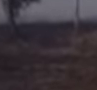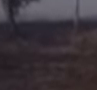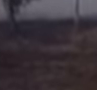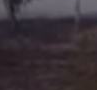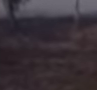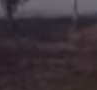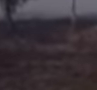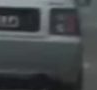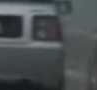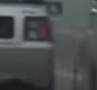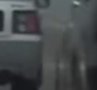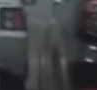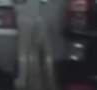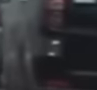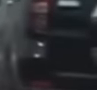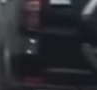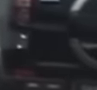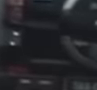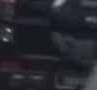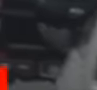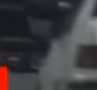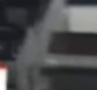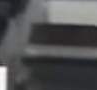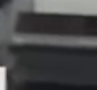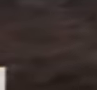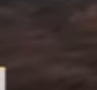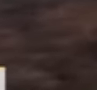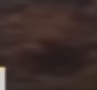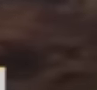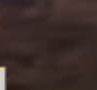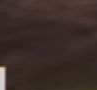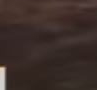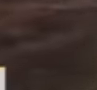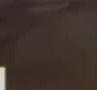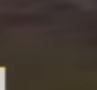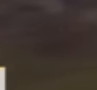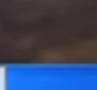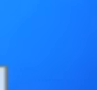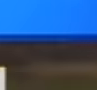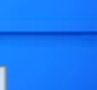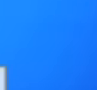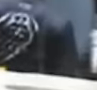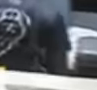ini 77 buah sekolah di tiga daerah di Sabah ditutup